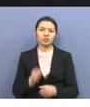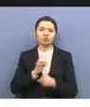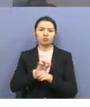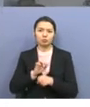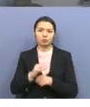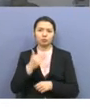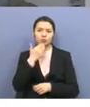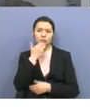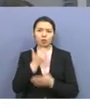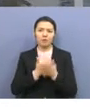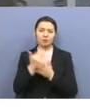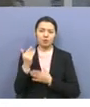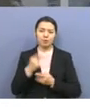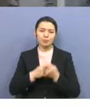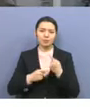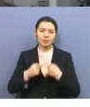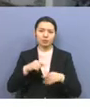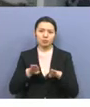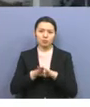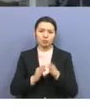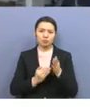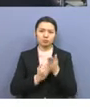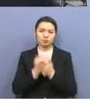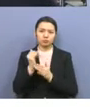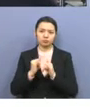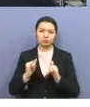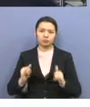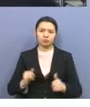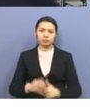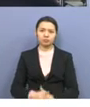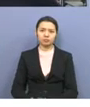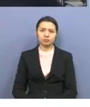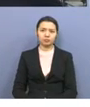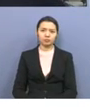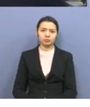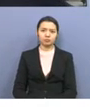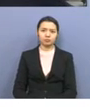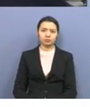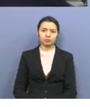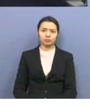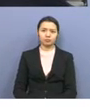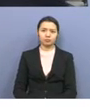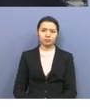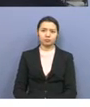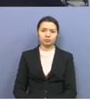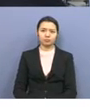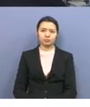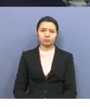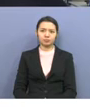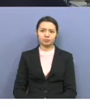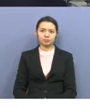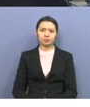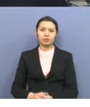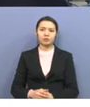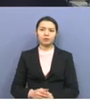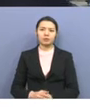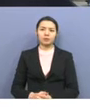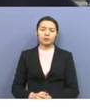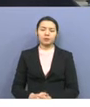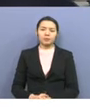сұраныс болғандықтан кәсіптің тасы өрге домалап. Производим полиэтилен. Полиэтиленовый пакет. Маечка,